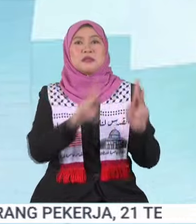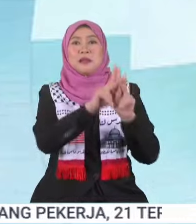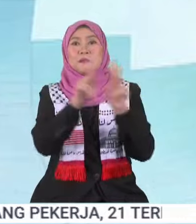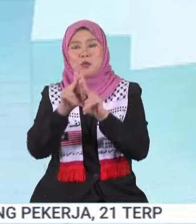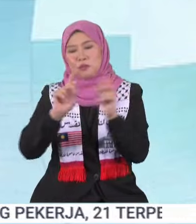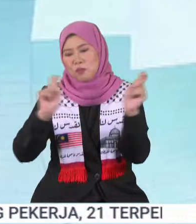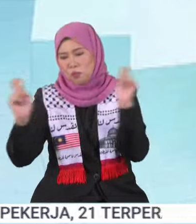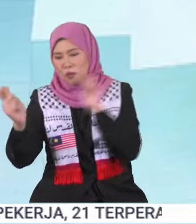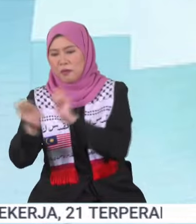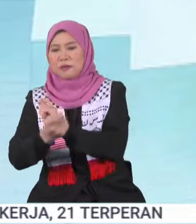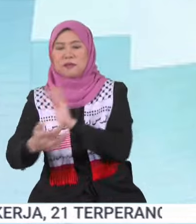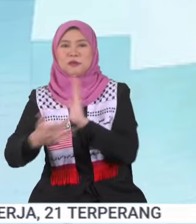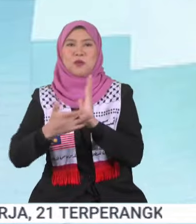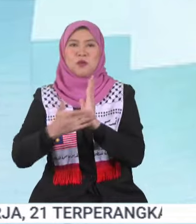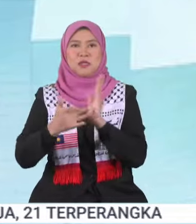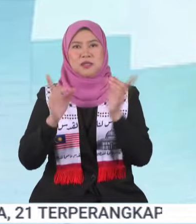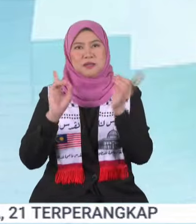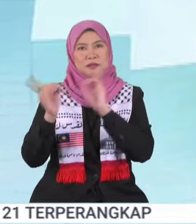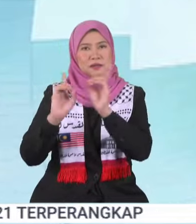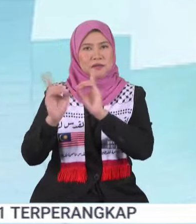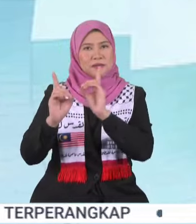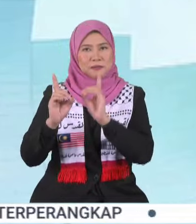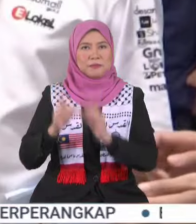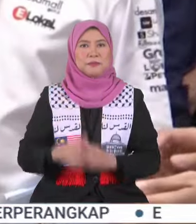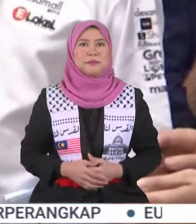kepada teknologi baru dan pendigitalan.